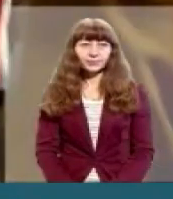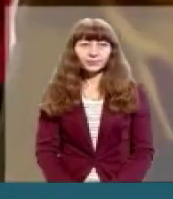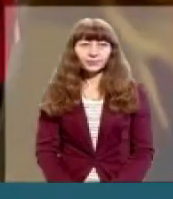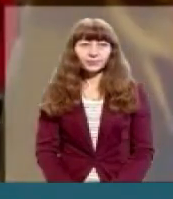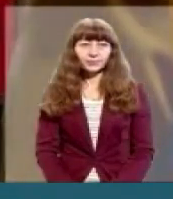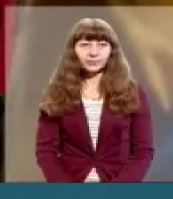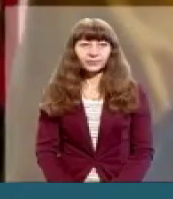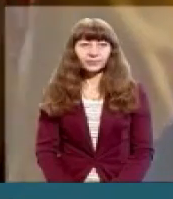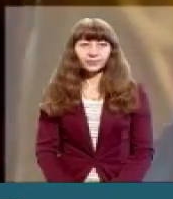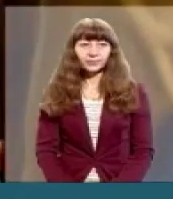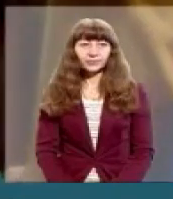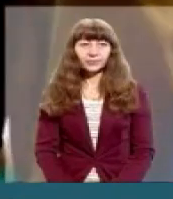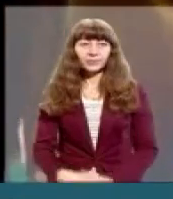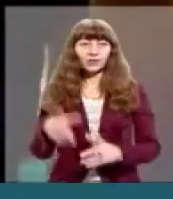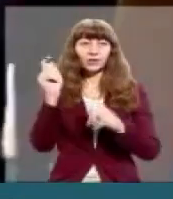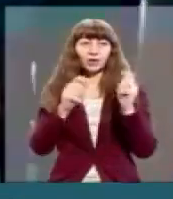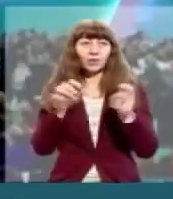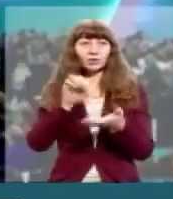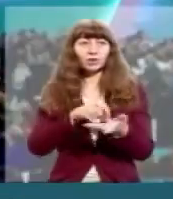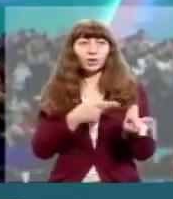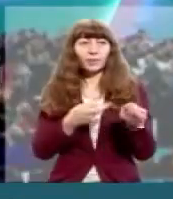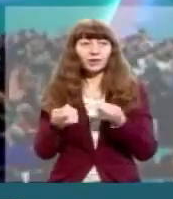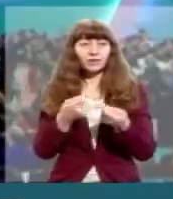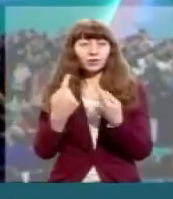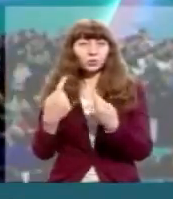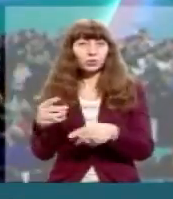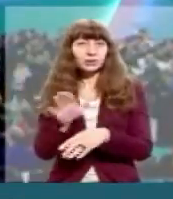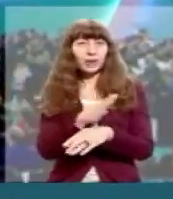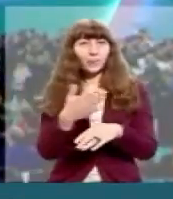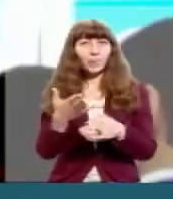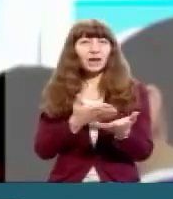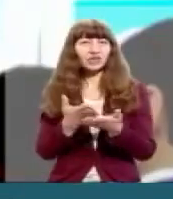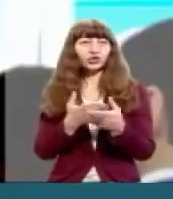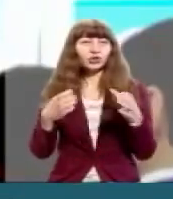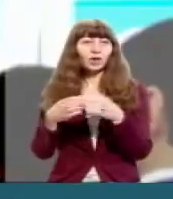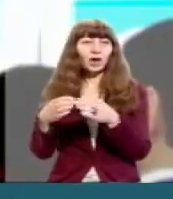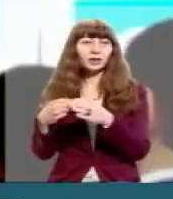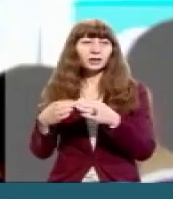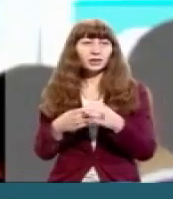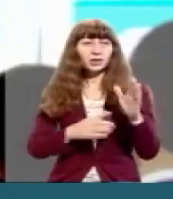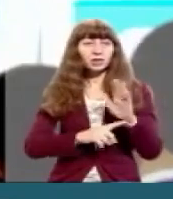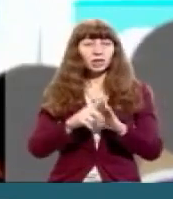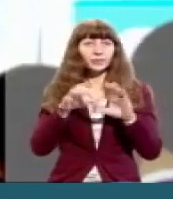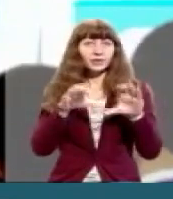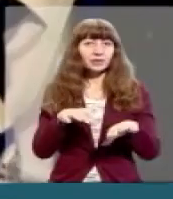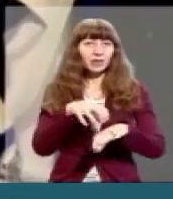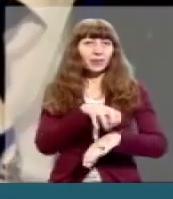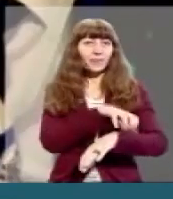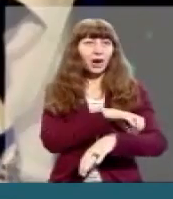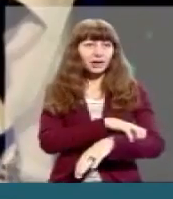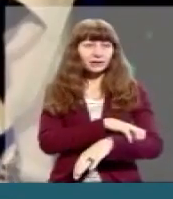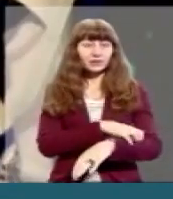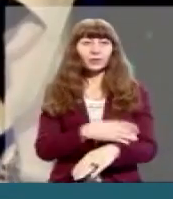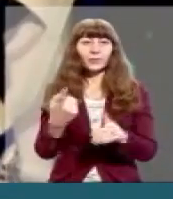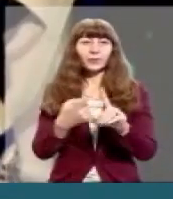Форумға партия төрағасынан бастап үкімет мүшелері және саяси ұйымның өзге де жақтастары келген. Ең алғаш болып сөз алған Ерлан Қошанов алдымен